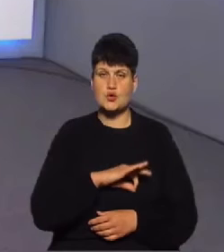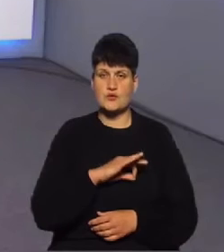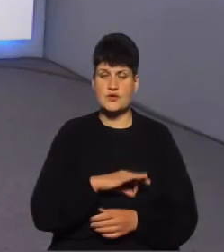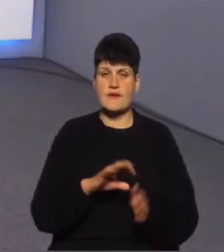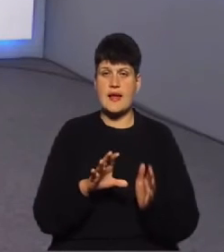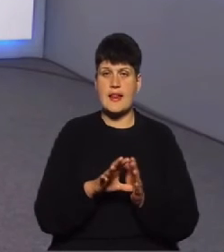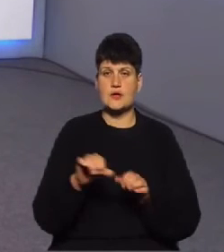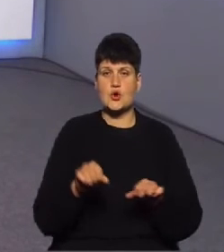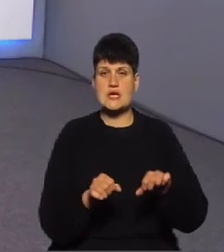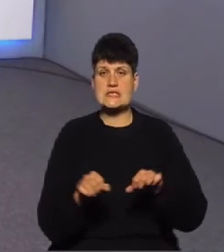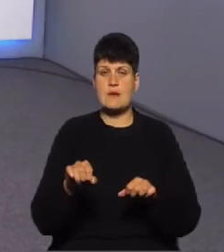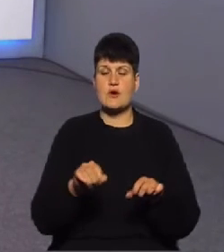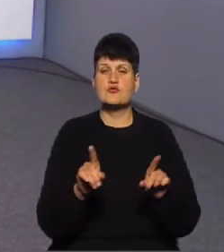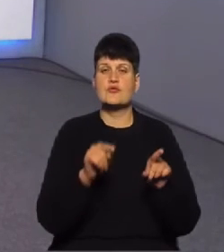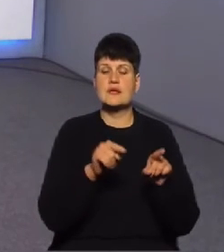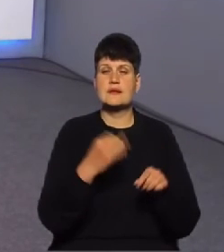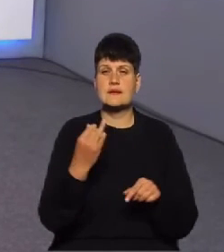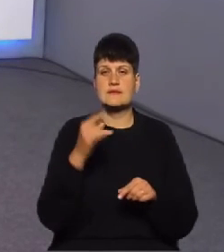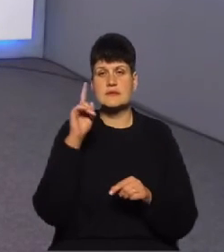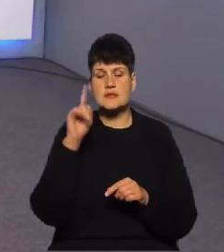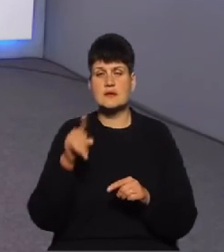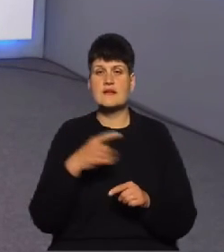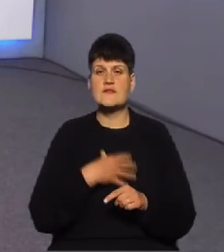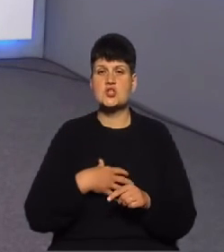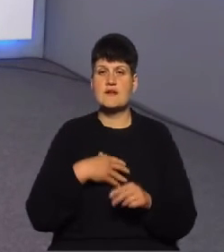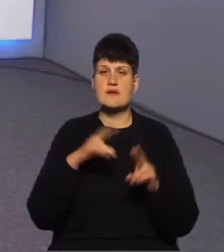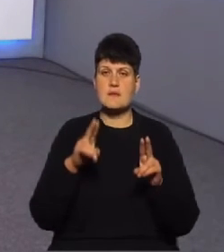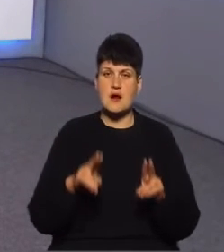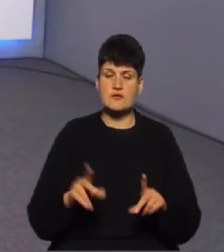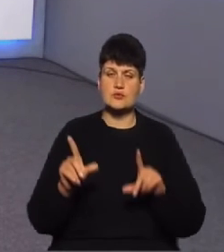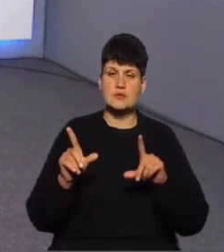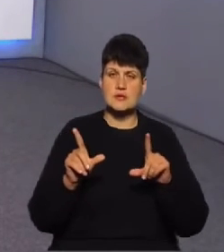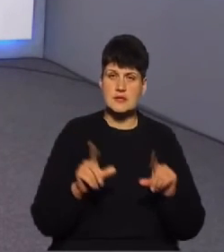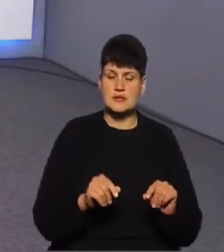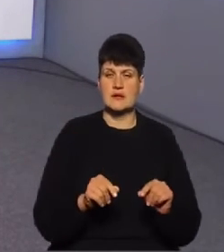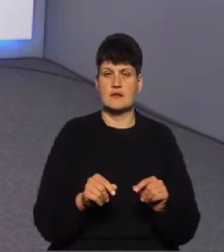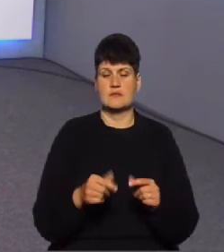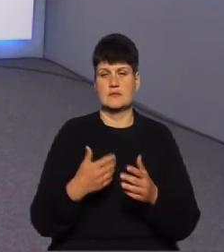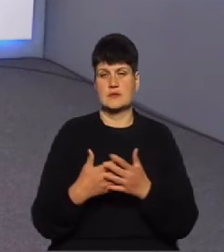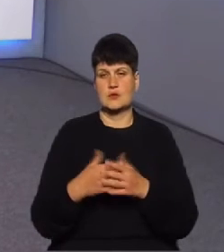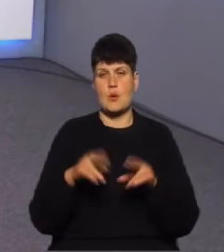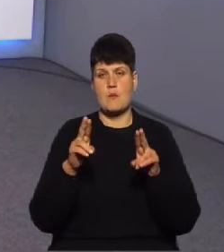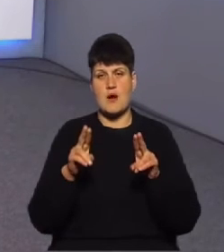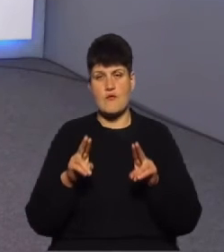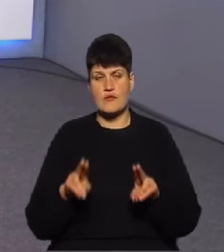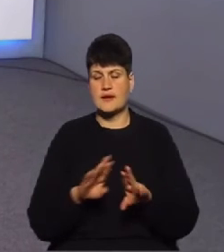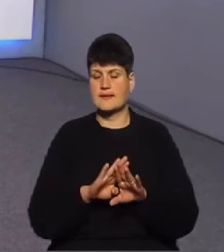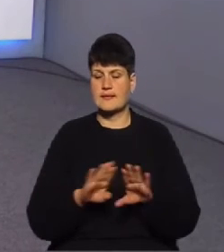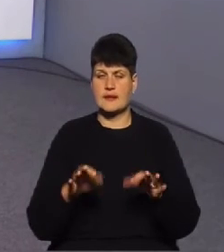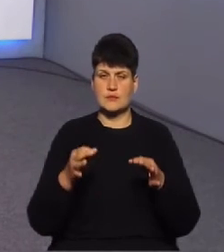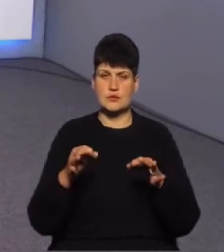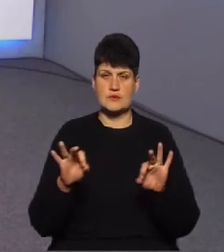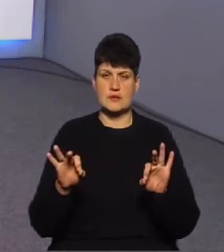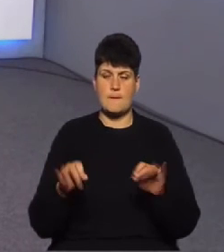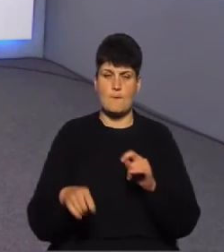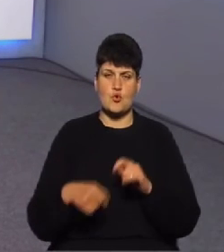їхніх інтересах знати про які важливі правила, аби от їхати все-таки в межах правових і ніде не допустити якихось порушень?